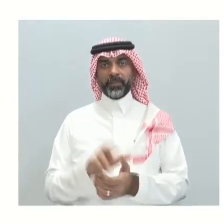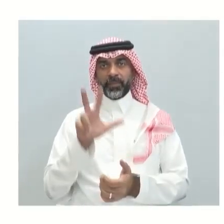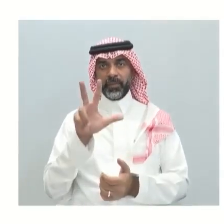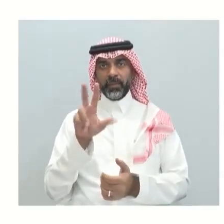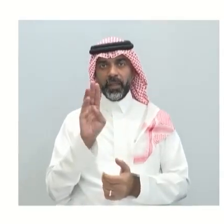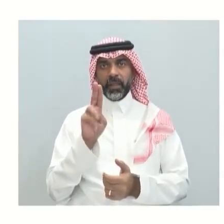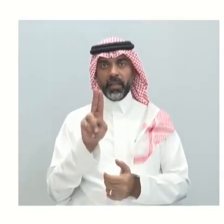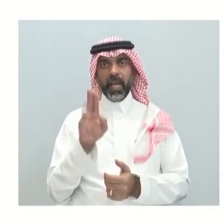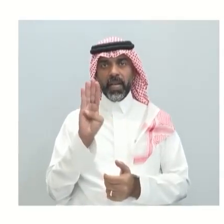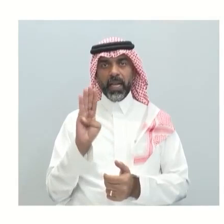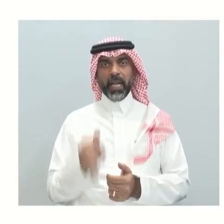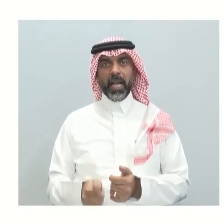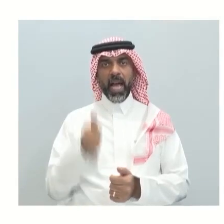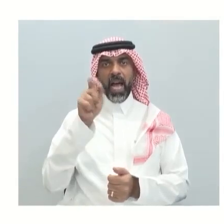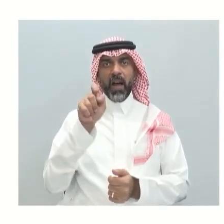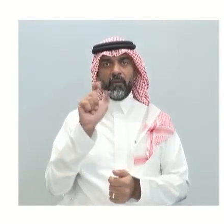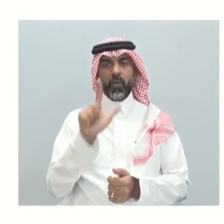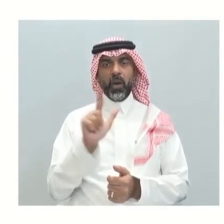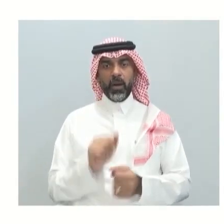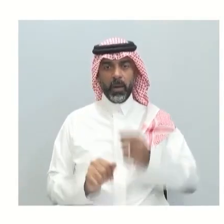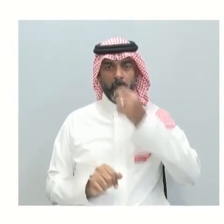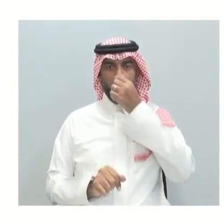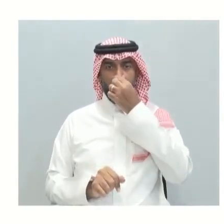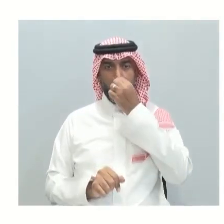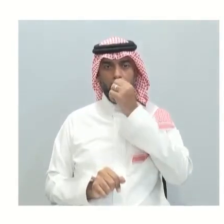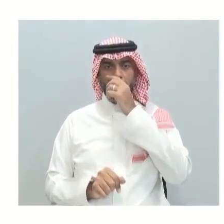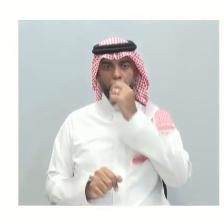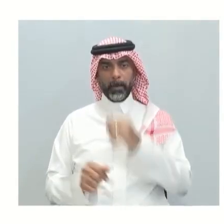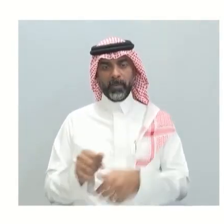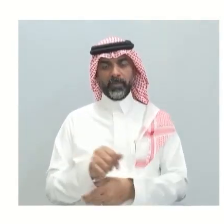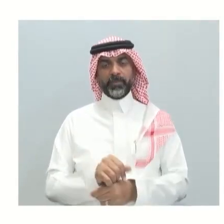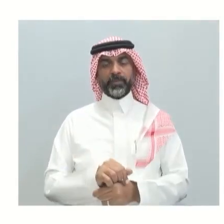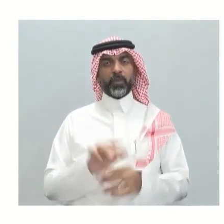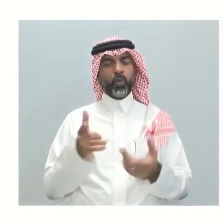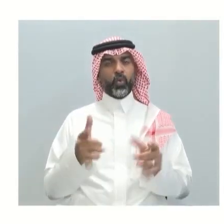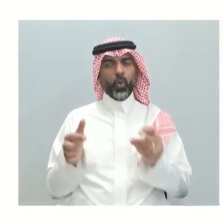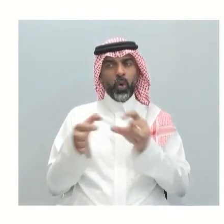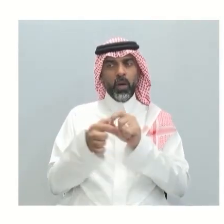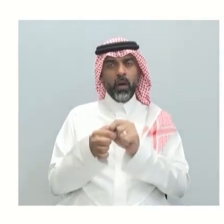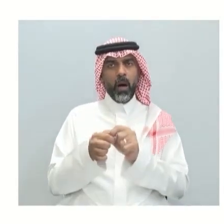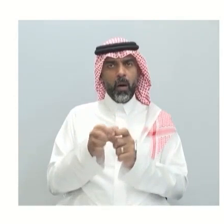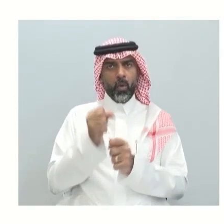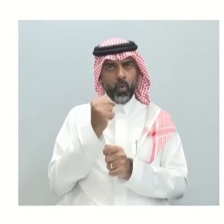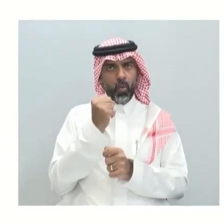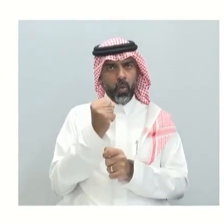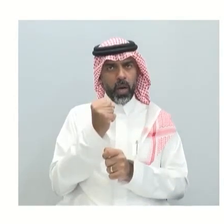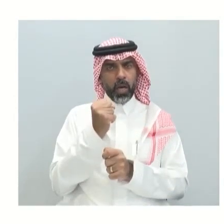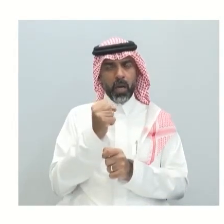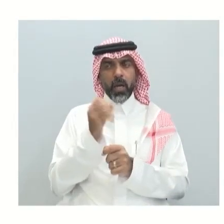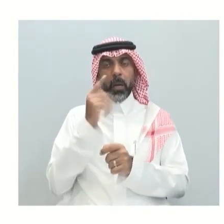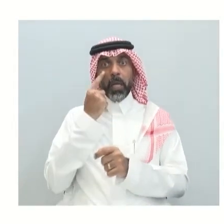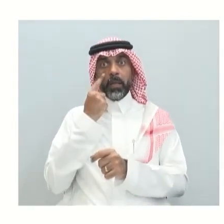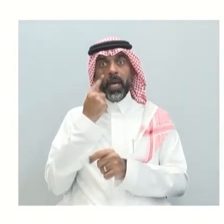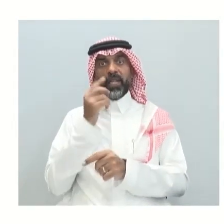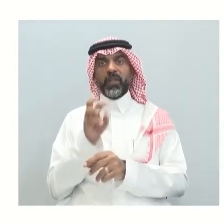ذكرنا التكافل عرفنا التكافل على انه علاقه وثيقه يعيش فيها نوعان او اكثر من